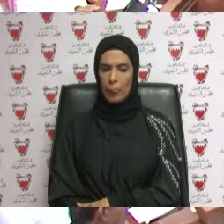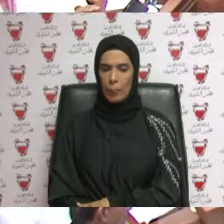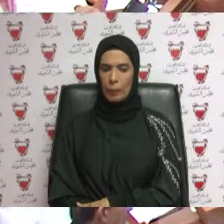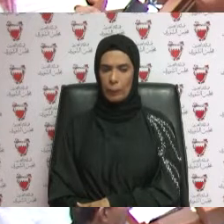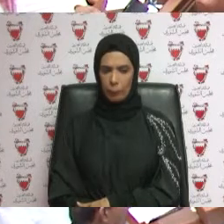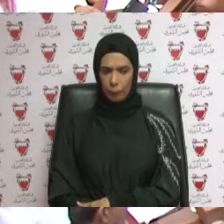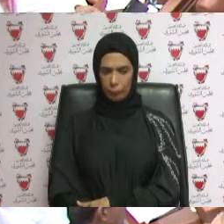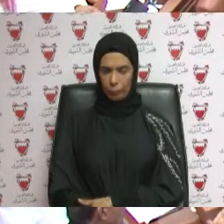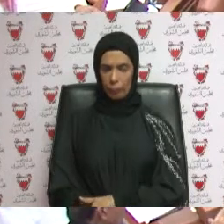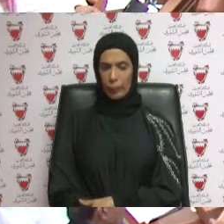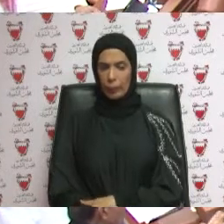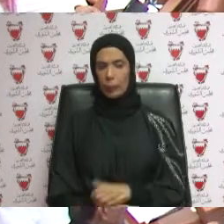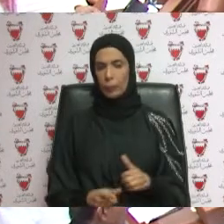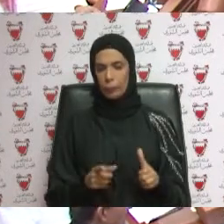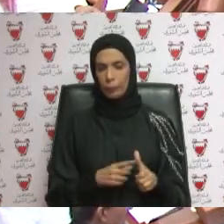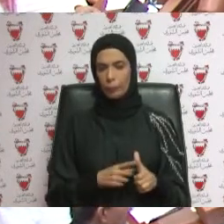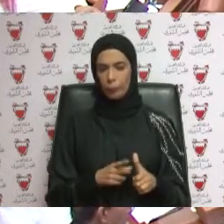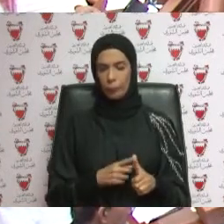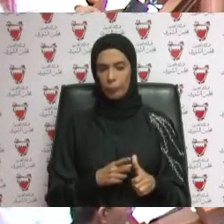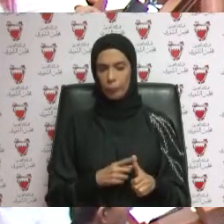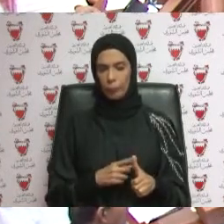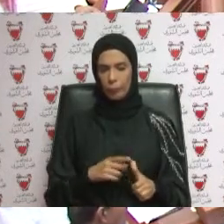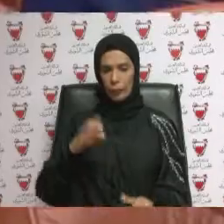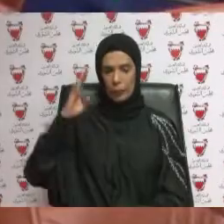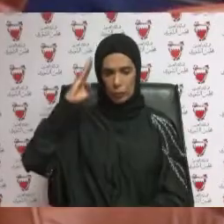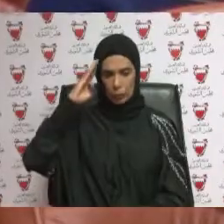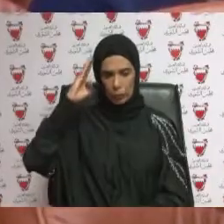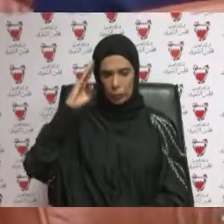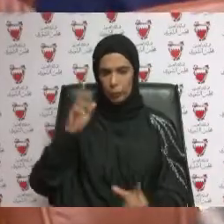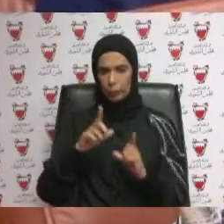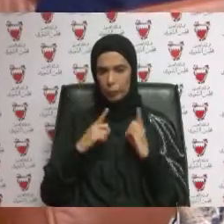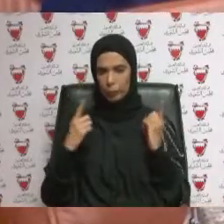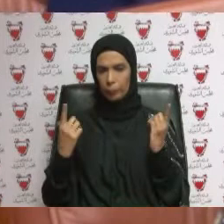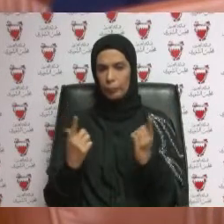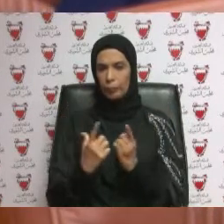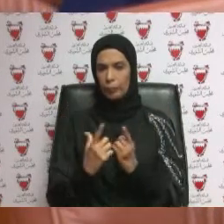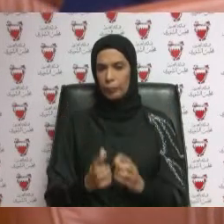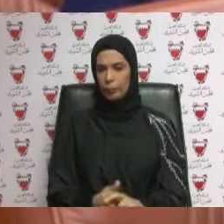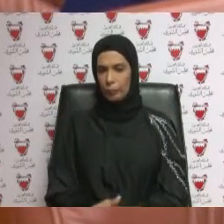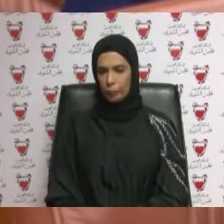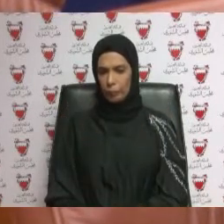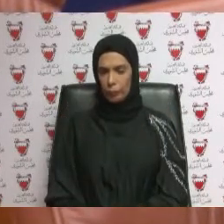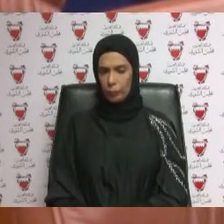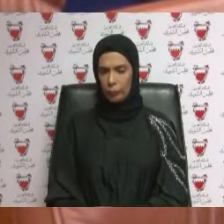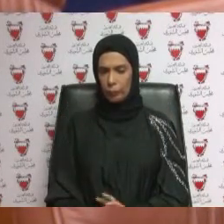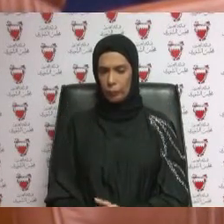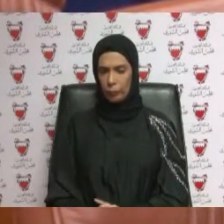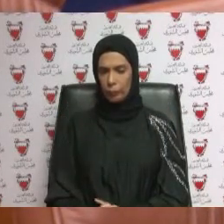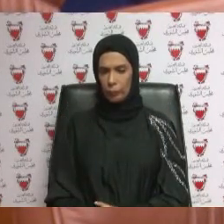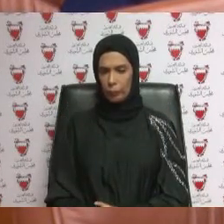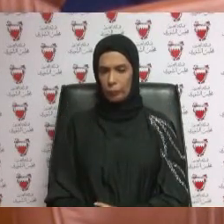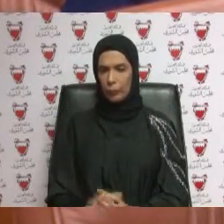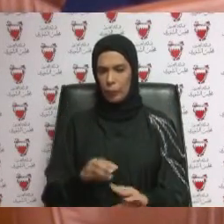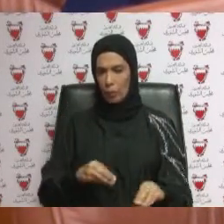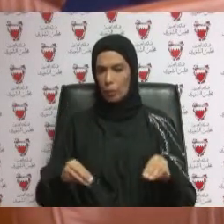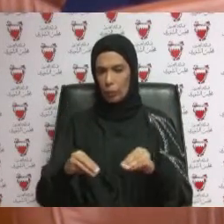شكرا معالي الرئيس. بداية لابد أن أوجه الشكر للجنة، لأن حقيقة أنا أشوف الحين بعد